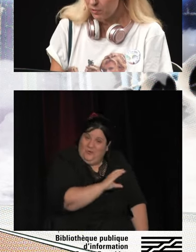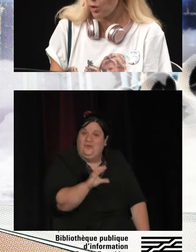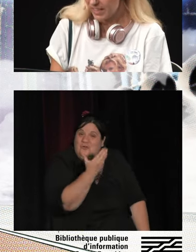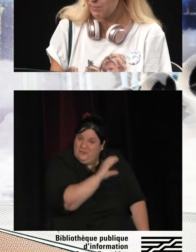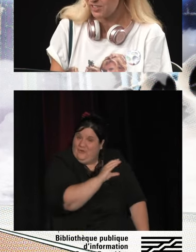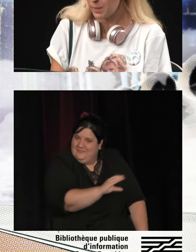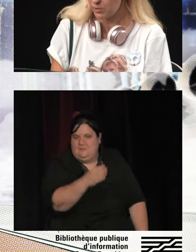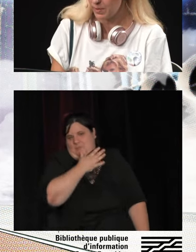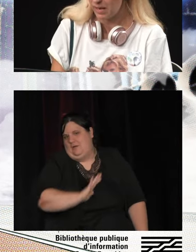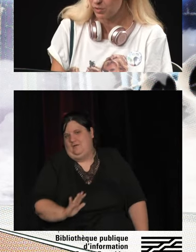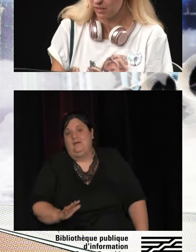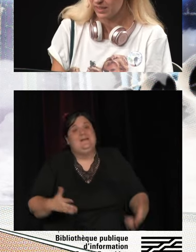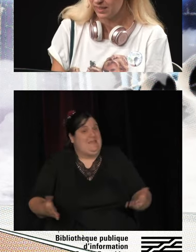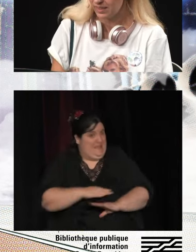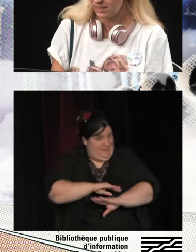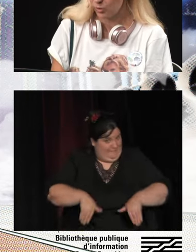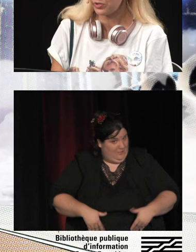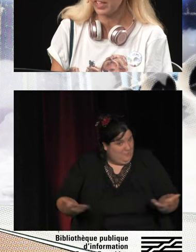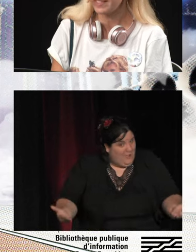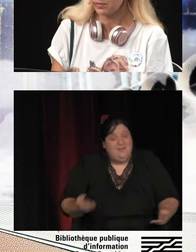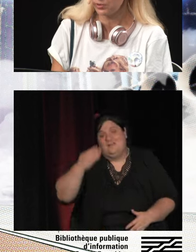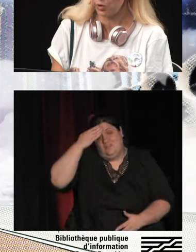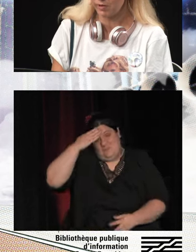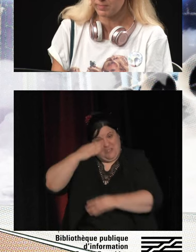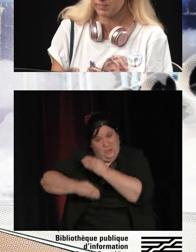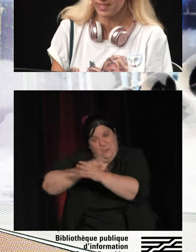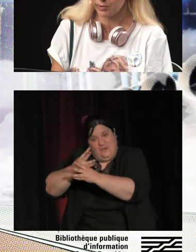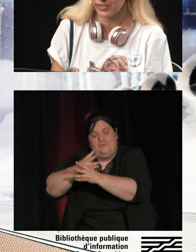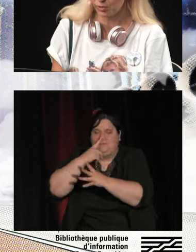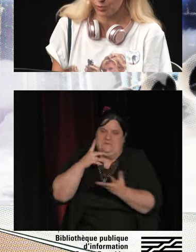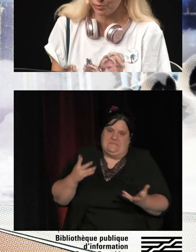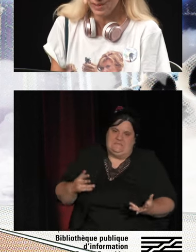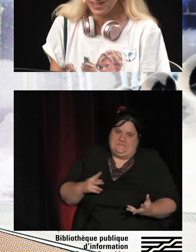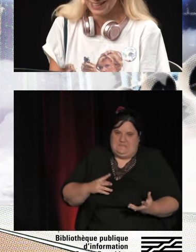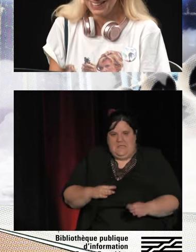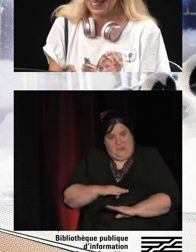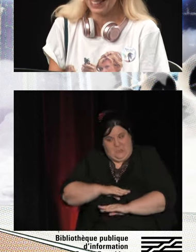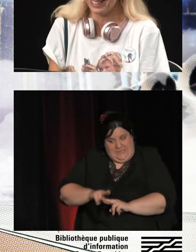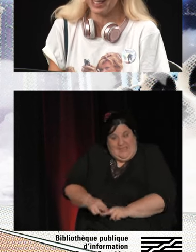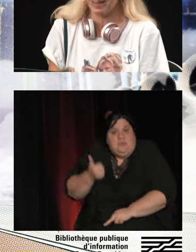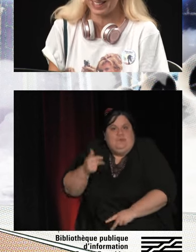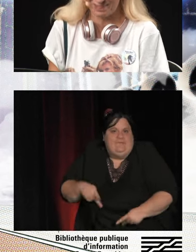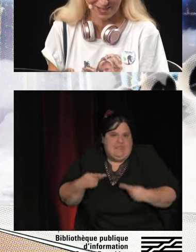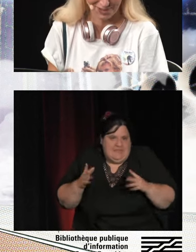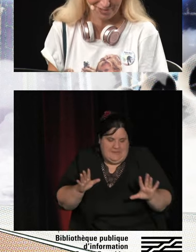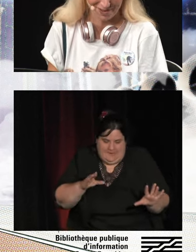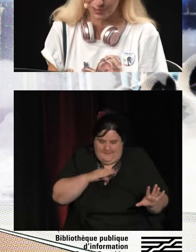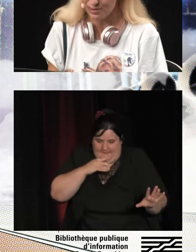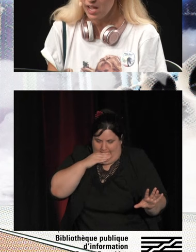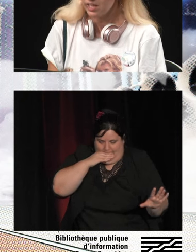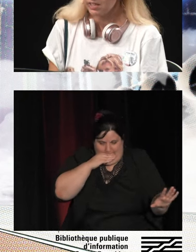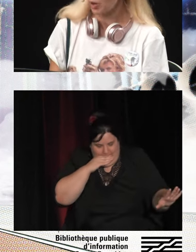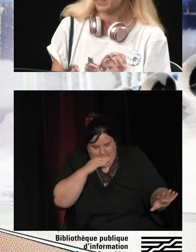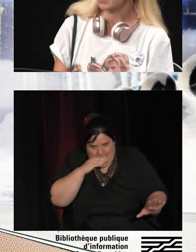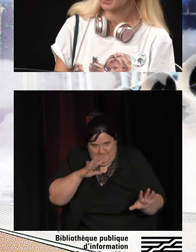Et vous avez vu qu'on va quand même finir par Super Mario World. Hein. On est sur la dernière vie, donc on va peut-être pas s'avancer trop non plus. On va peut-être pas s'enflammer